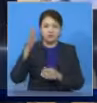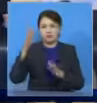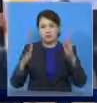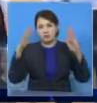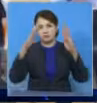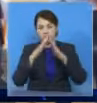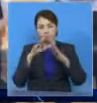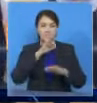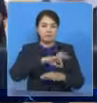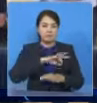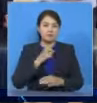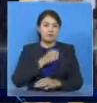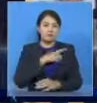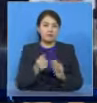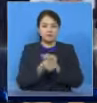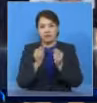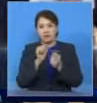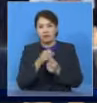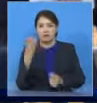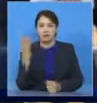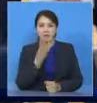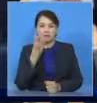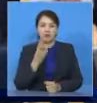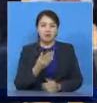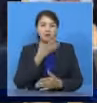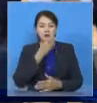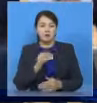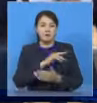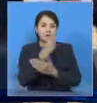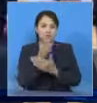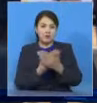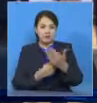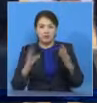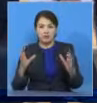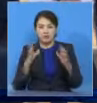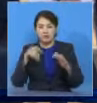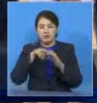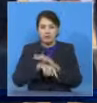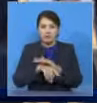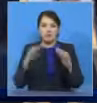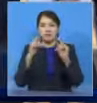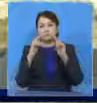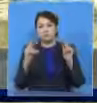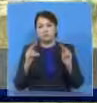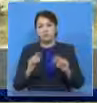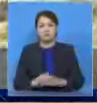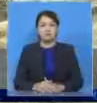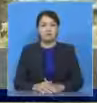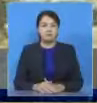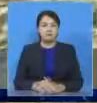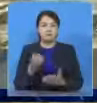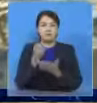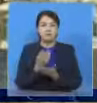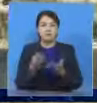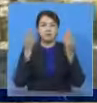крышу. Используем белый ракушняк из мангистау. Украшаем его орнаментом, который сохранился внутри самой мечети. Священное